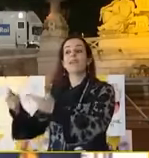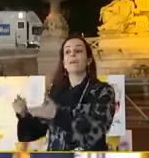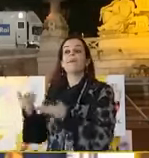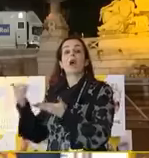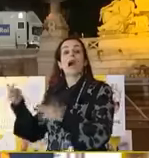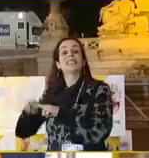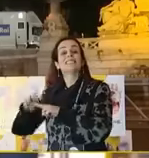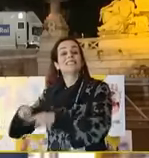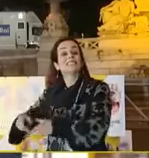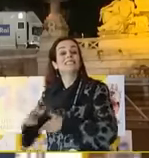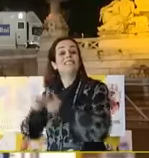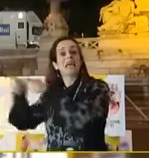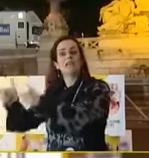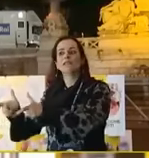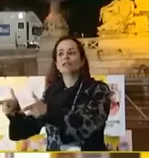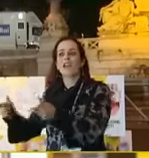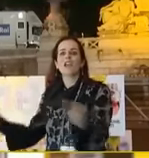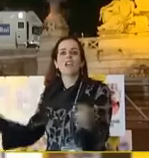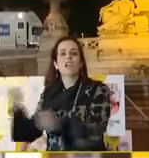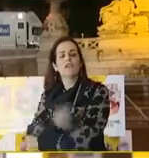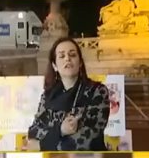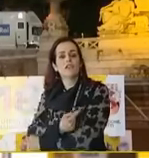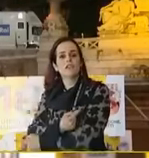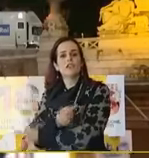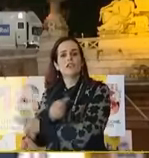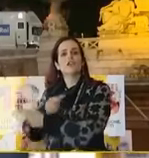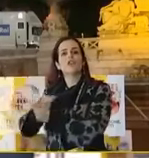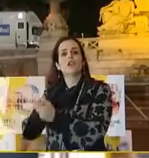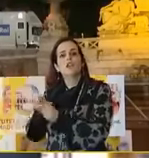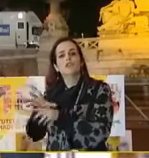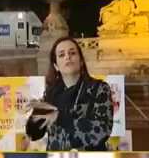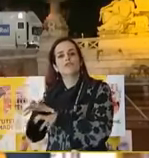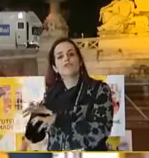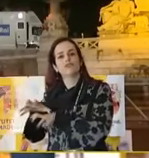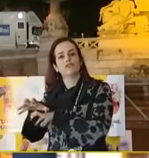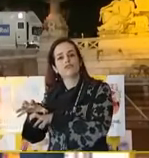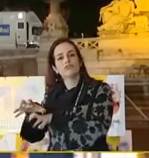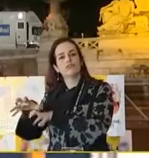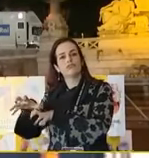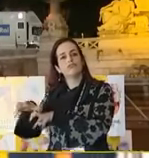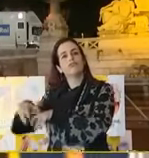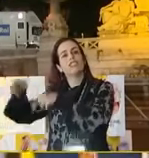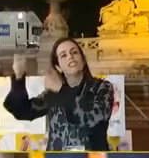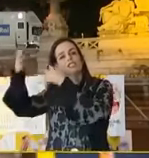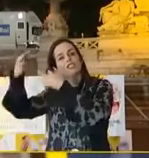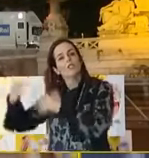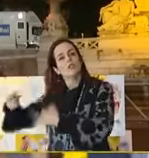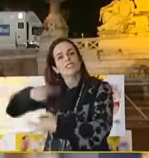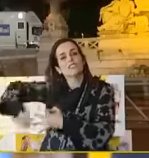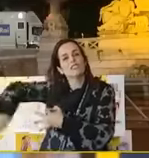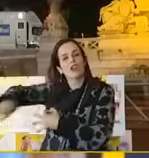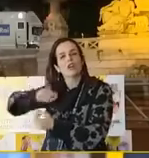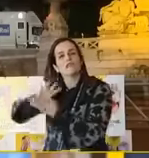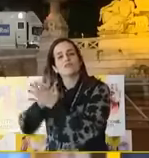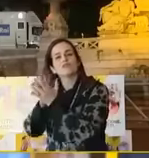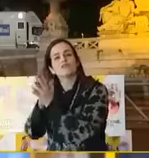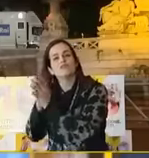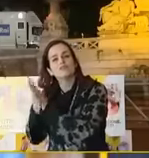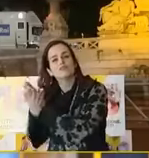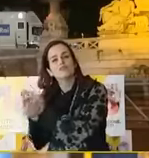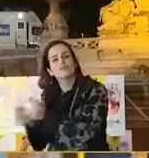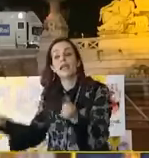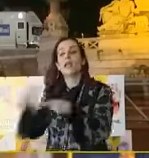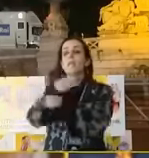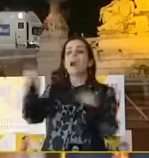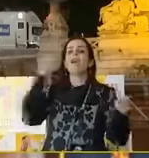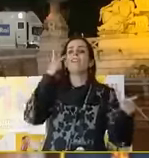andavano a erodere piano piano quelle che erano le nostre sicurezze, le nostre cose più certe. Ma l'avete visto che in questi 5 anni